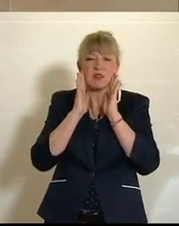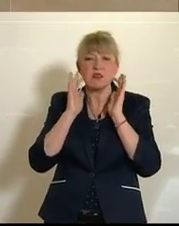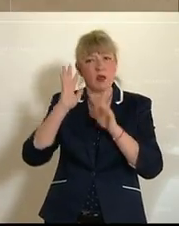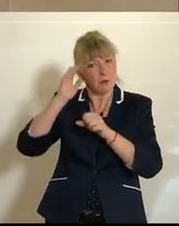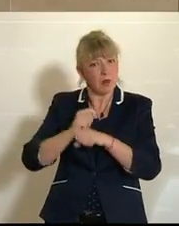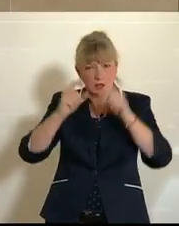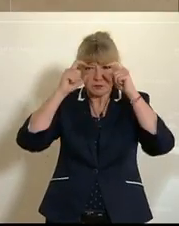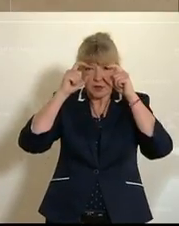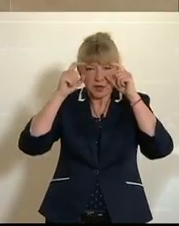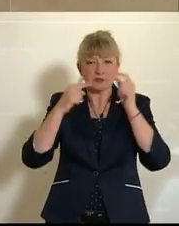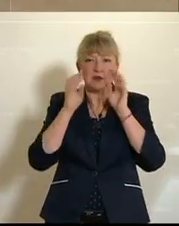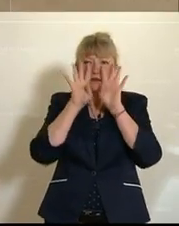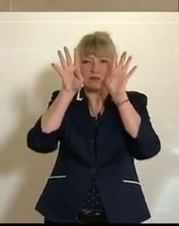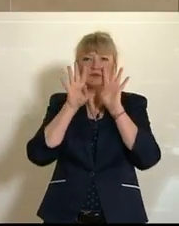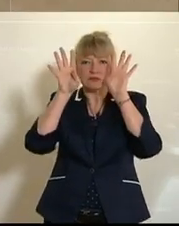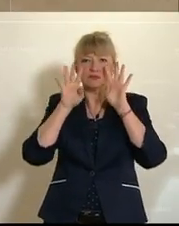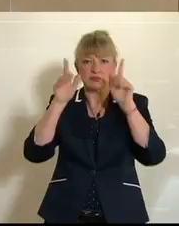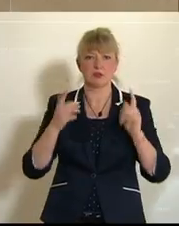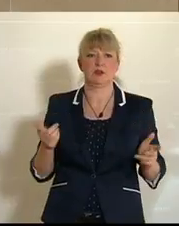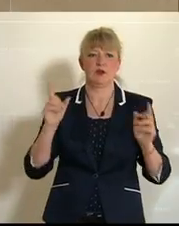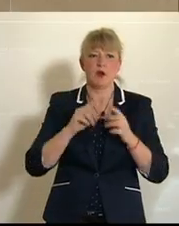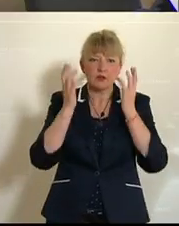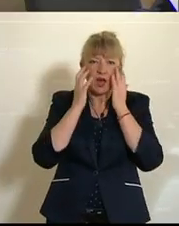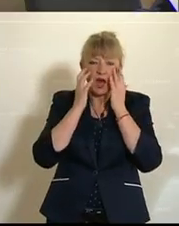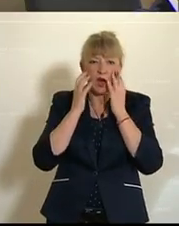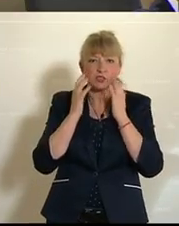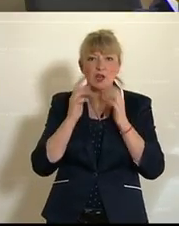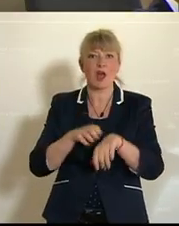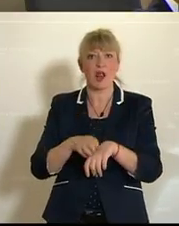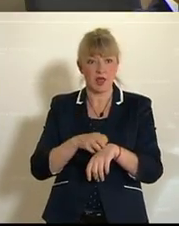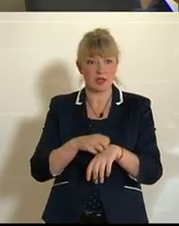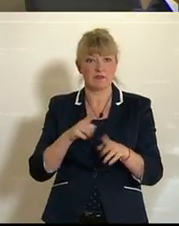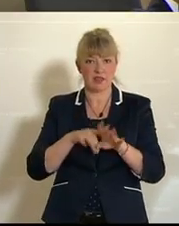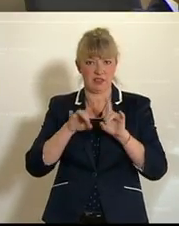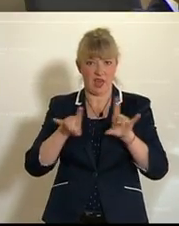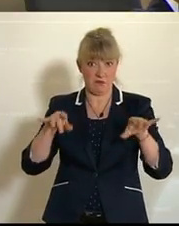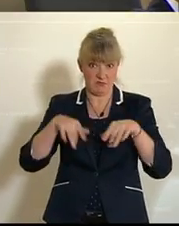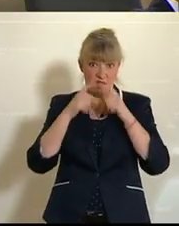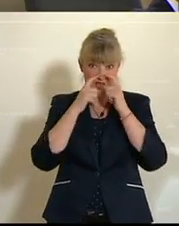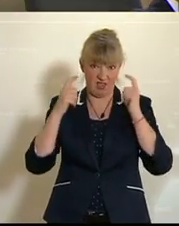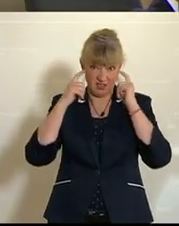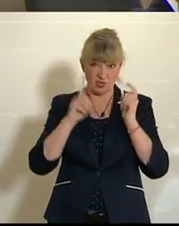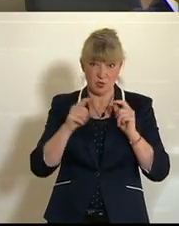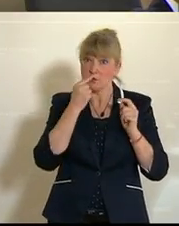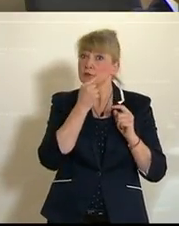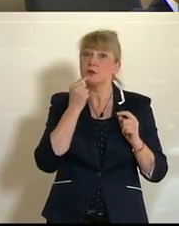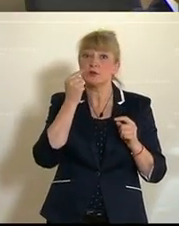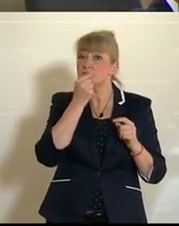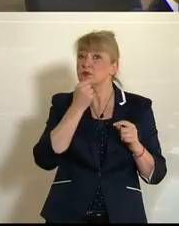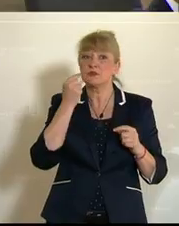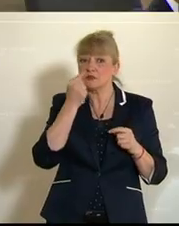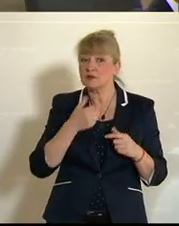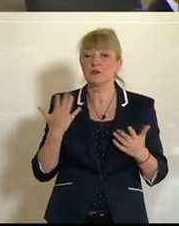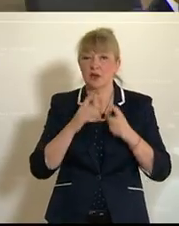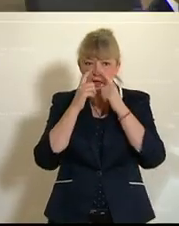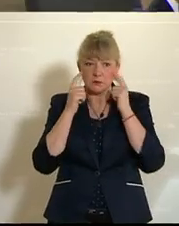der Brillenträger durch die Ausatmenluft, Ausschläge und Allergien von den Keimen rund um den Mundbereich, die sich